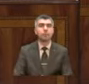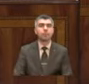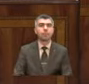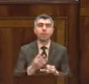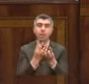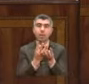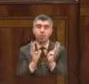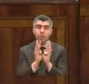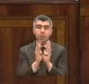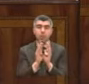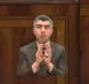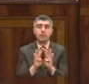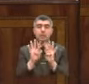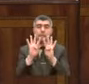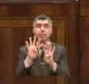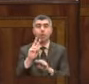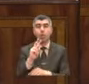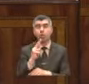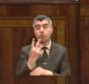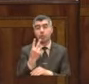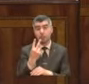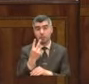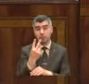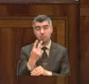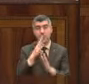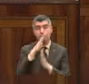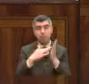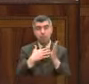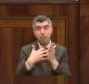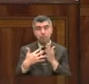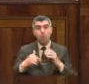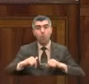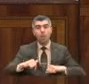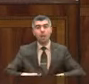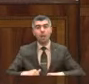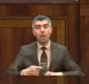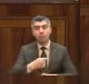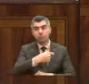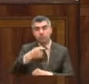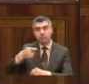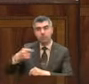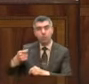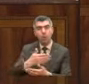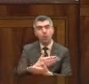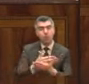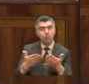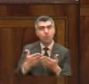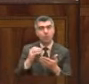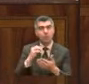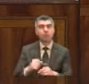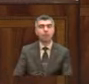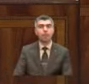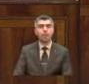إعداد 28 مخطط قطاعي. جميع القطاعات الوزارية ملتزمة الآن بالتنمية المستدامة، 28 مخطط، وما